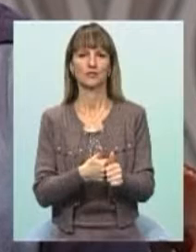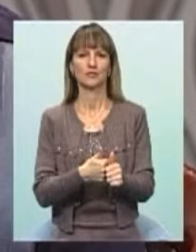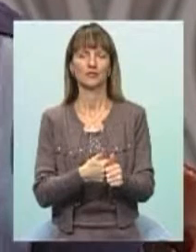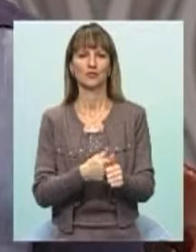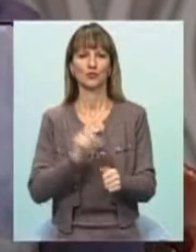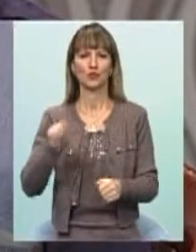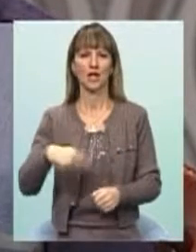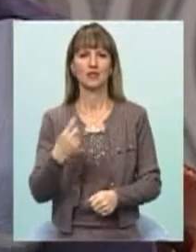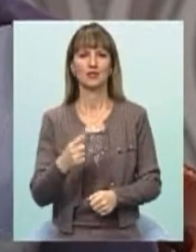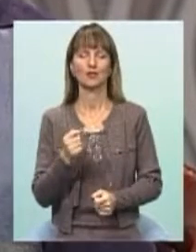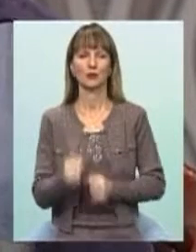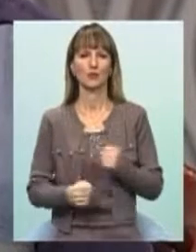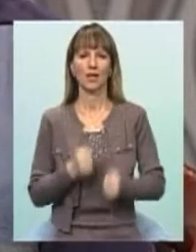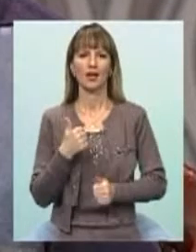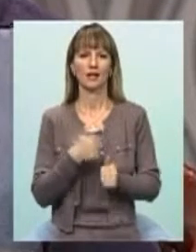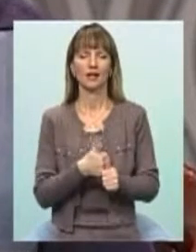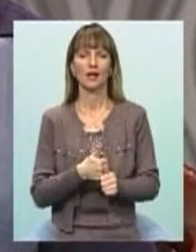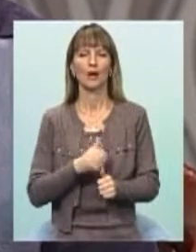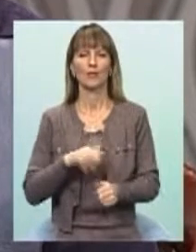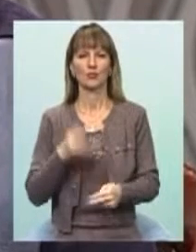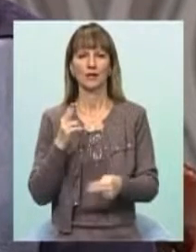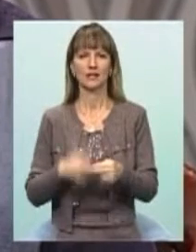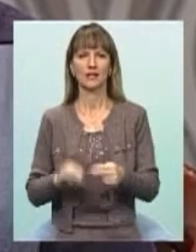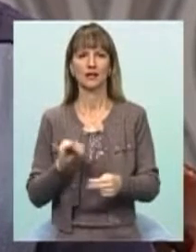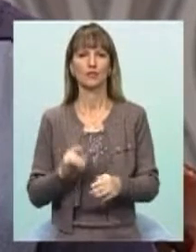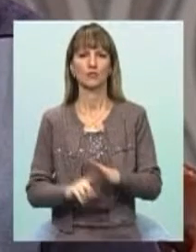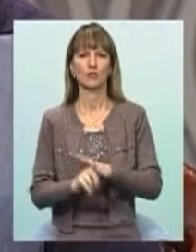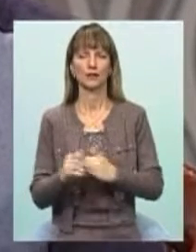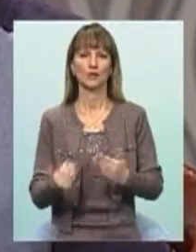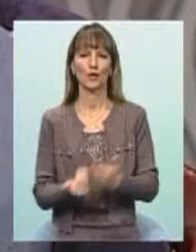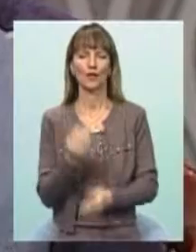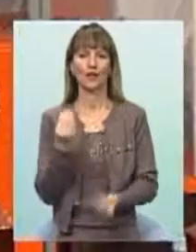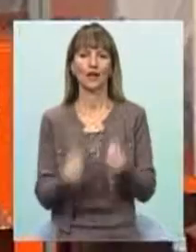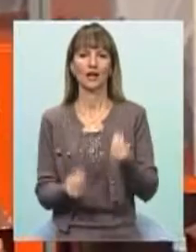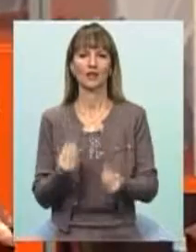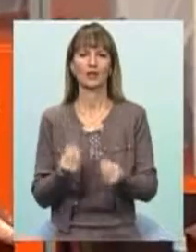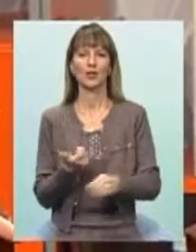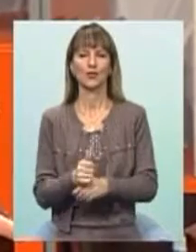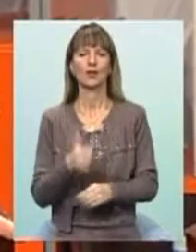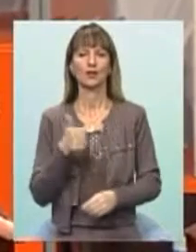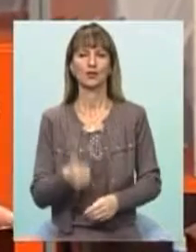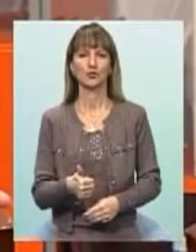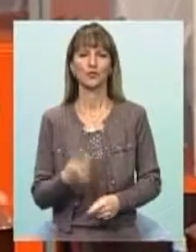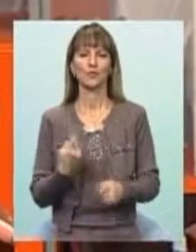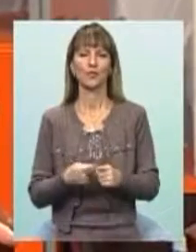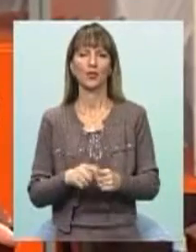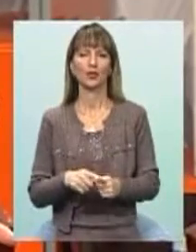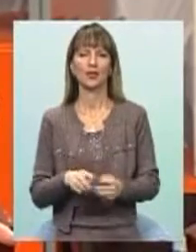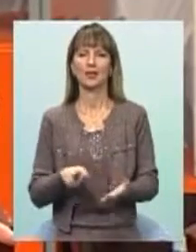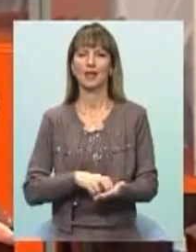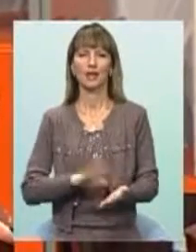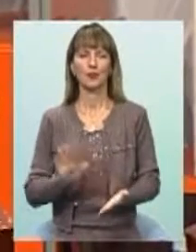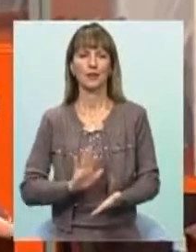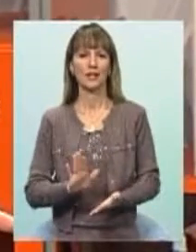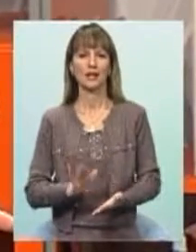цілу годину. Але потім перестав, то ми почалися знову грати. Це дуже добре. Ну, тож, не бійтеся